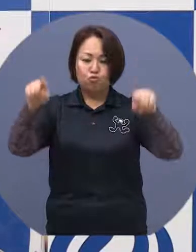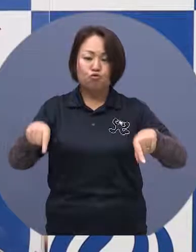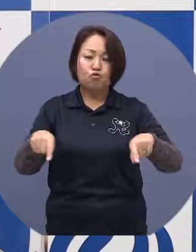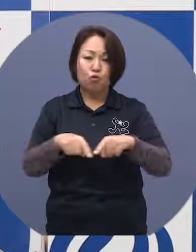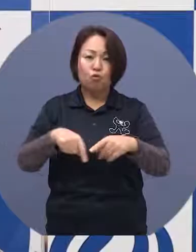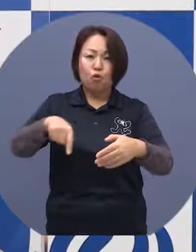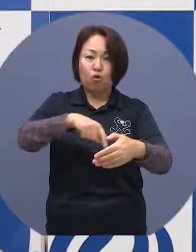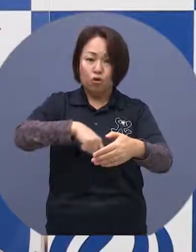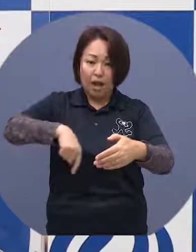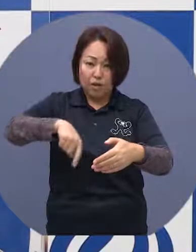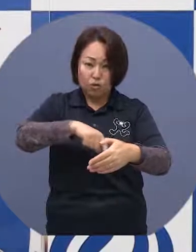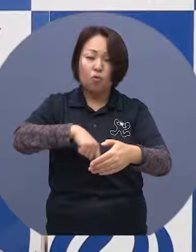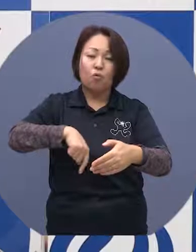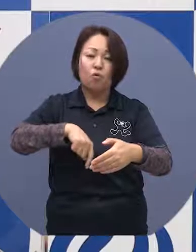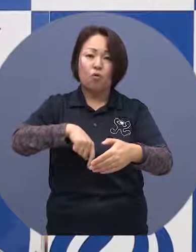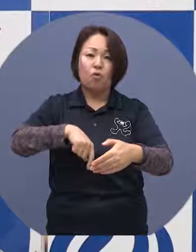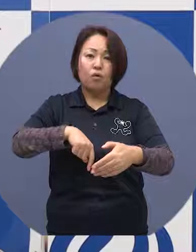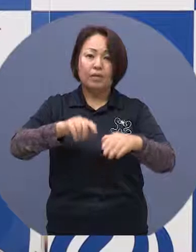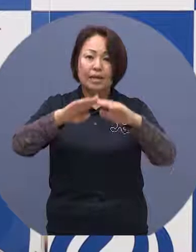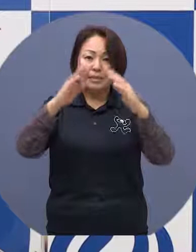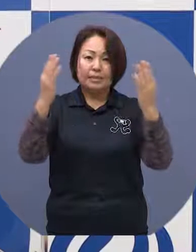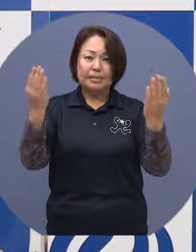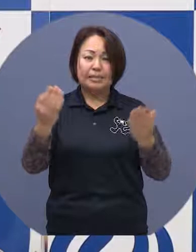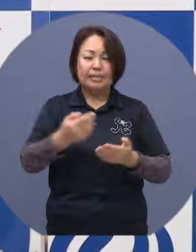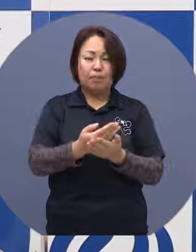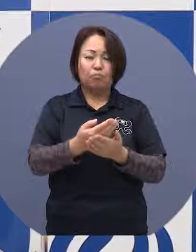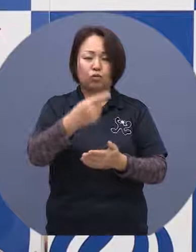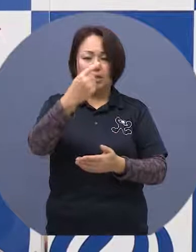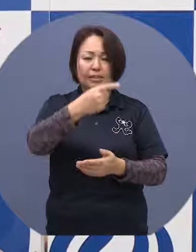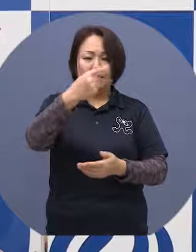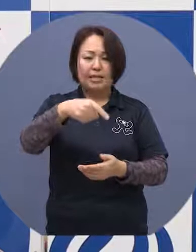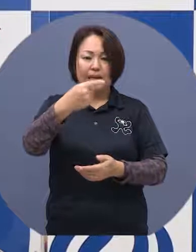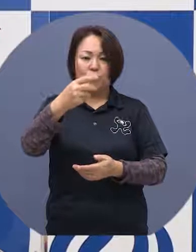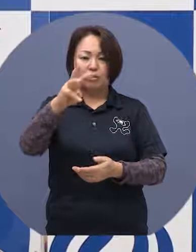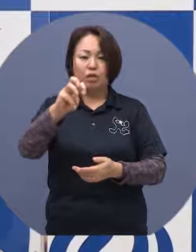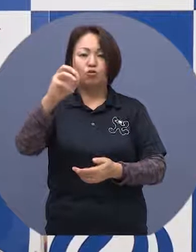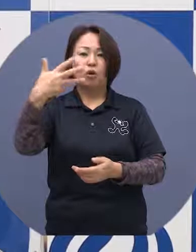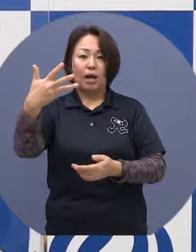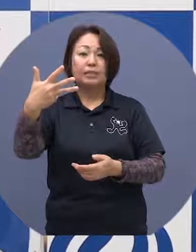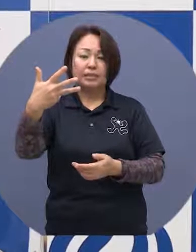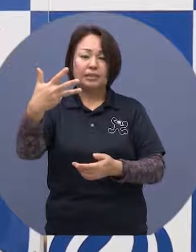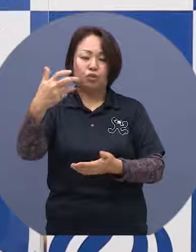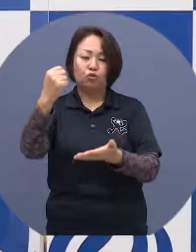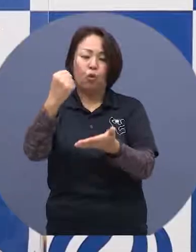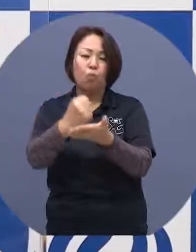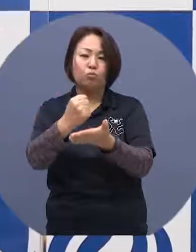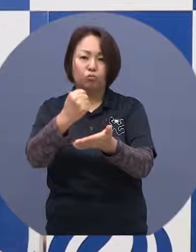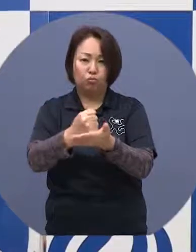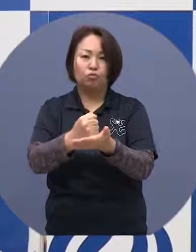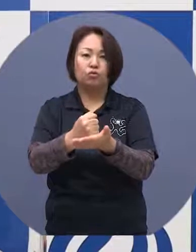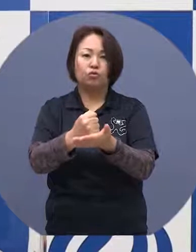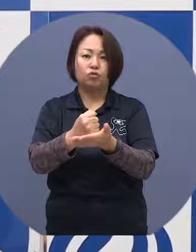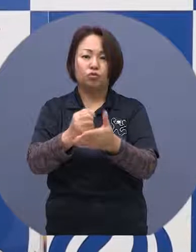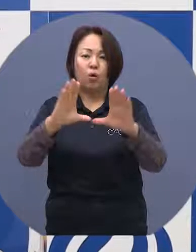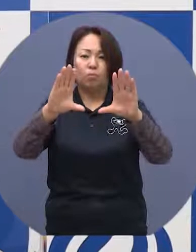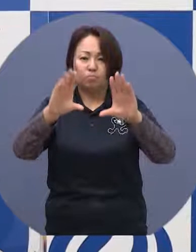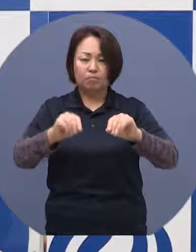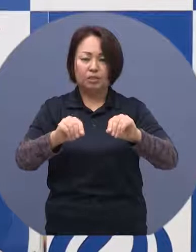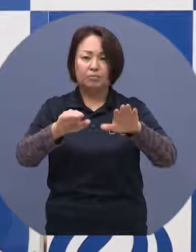1138文章にかかる押印を廃止させていただいたものでございますこの後